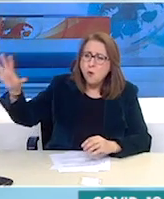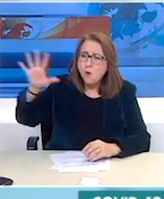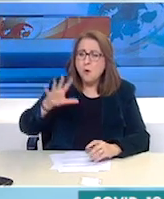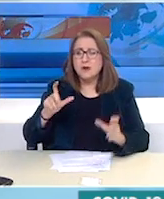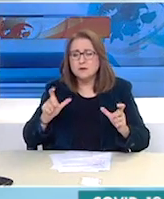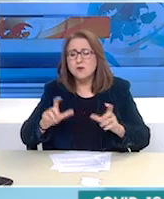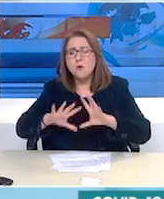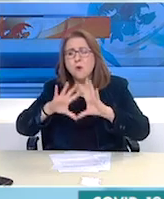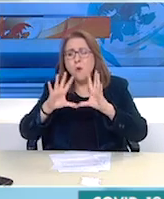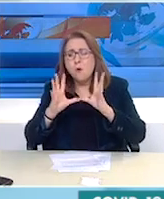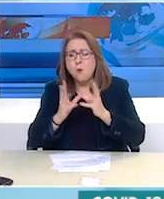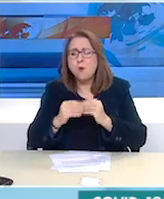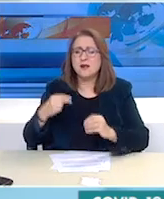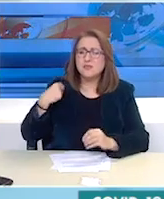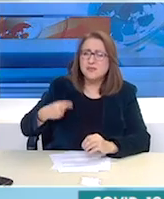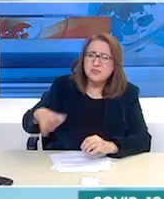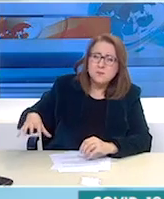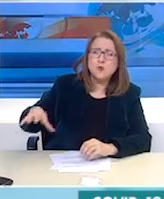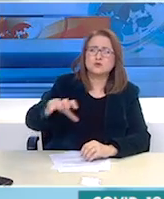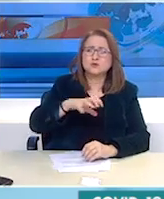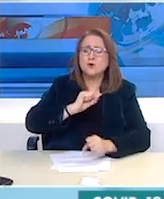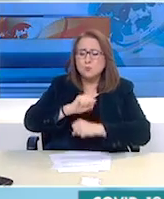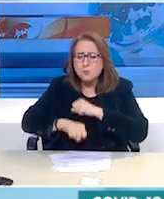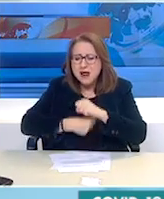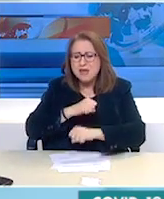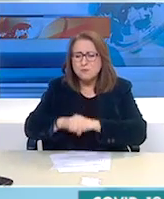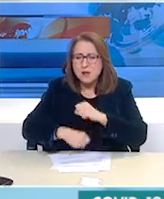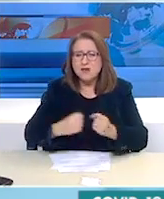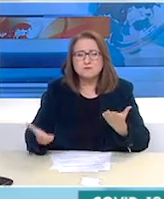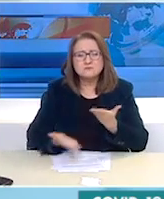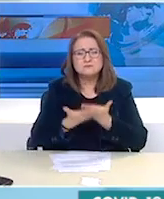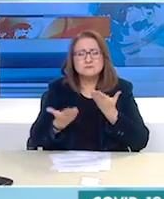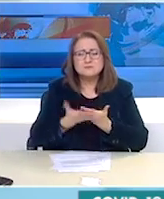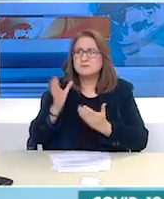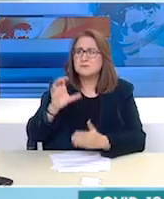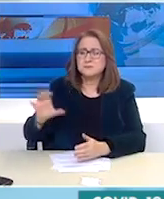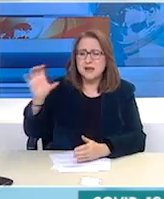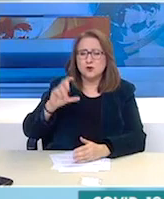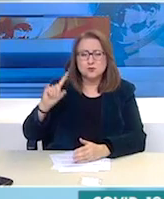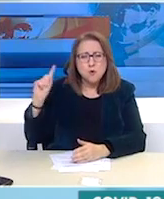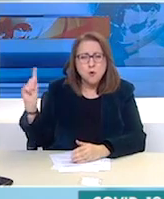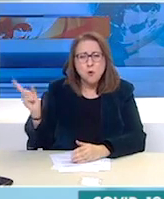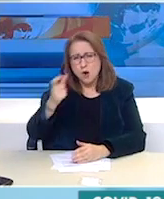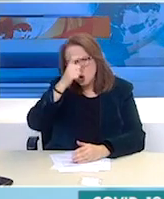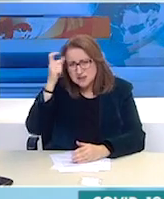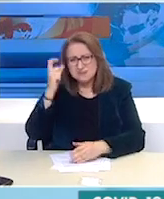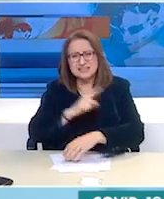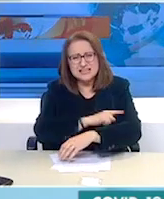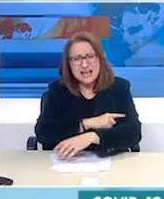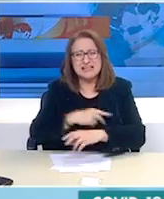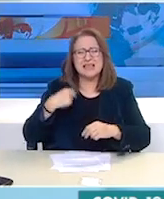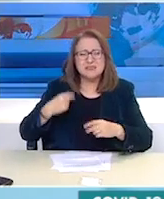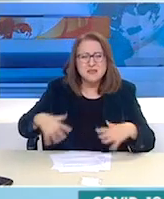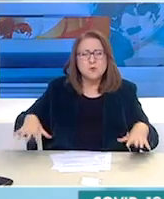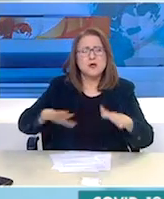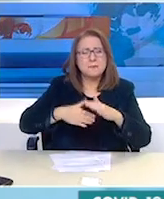και τους νοσηλευτές που δίνουν καθημερινά τον καλύτερο εαυτό τους, σώζοντας ζωές. Αγαπητοί μου συμπολίτες, τίποτα δεν έχει